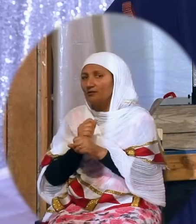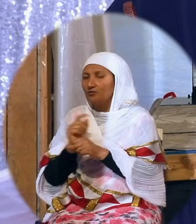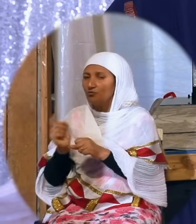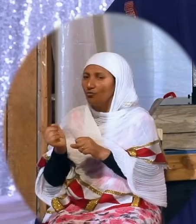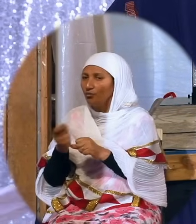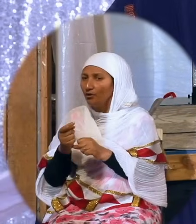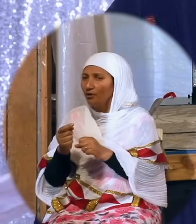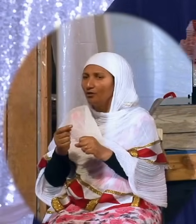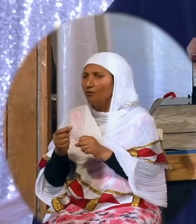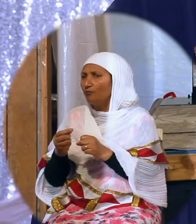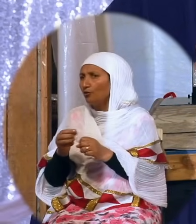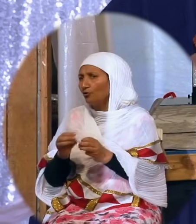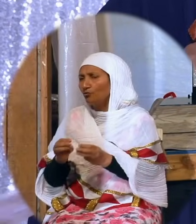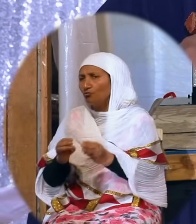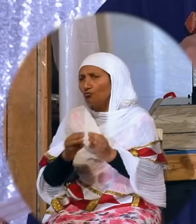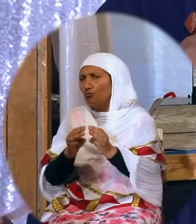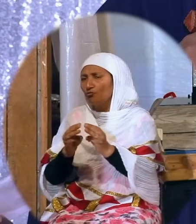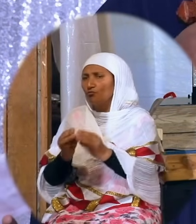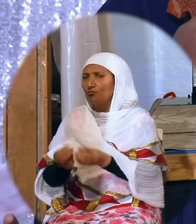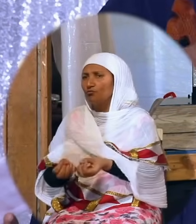በጣም ብዙ ነው